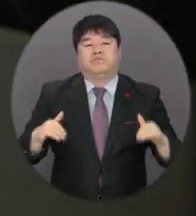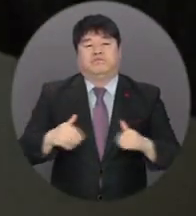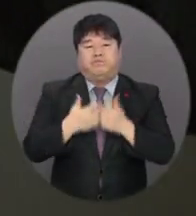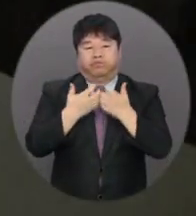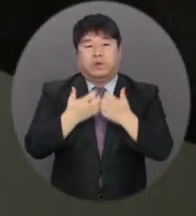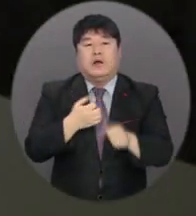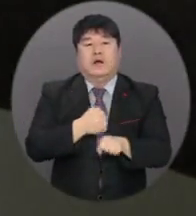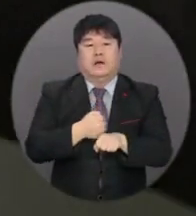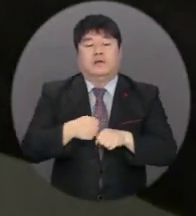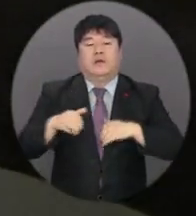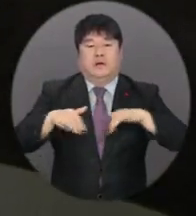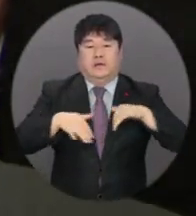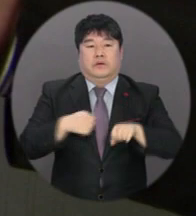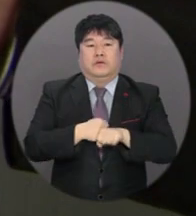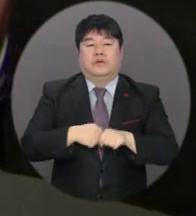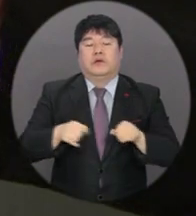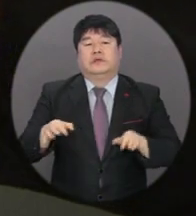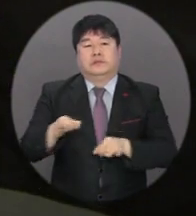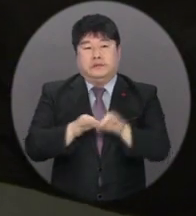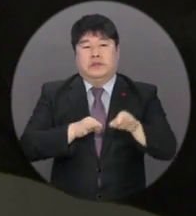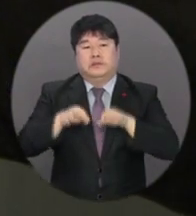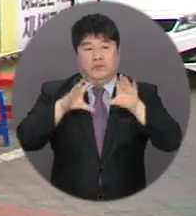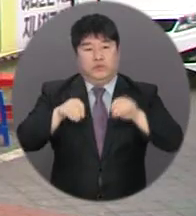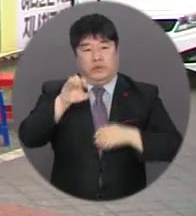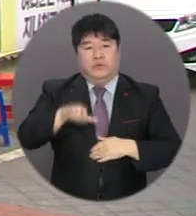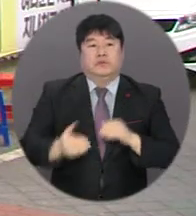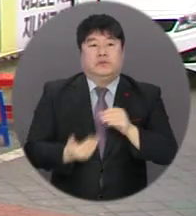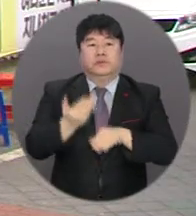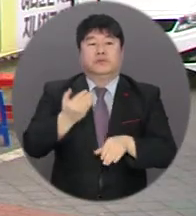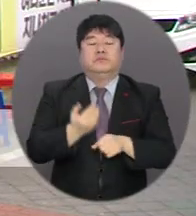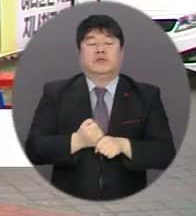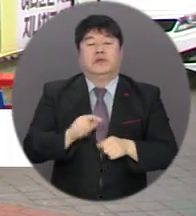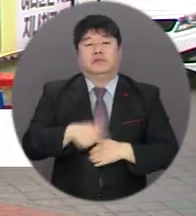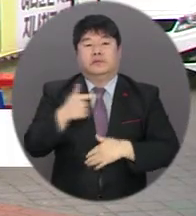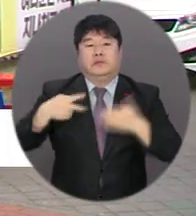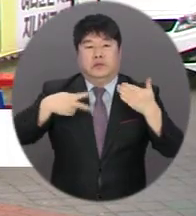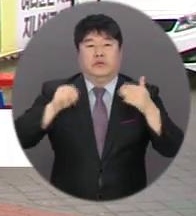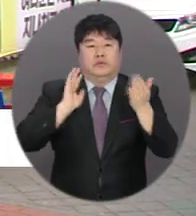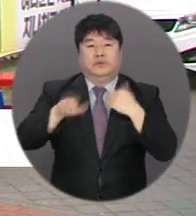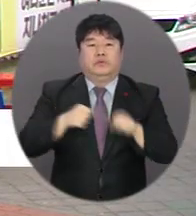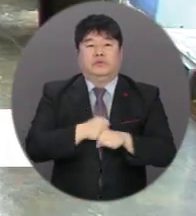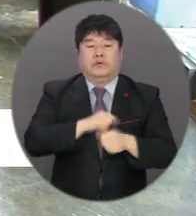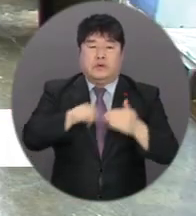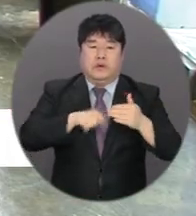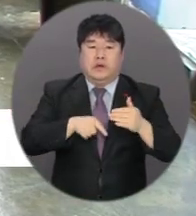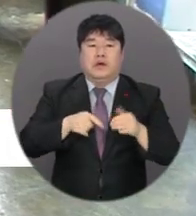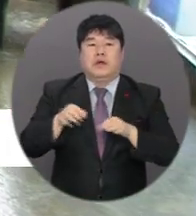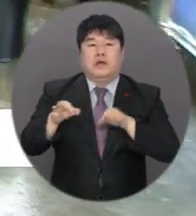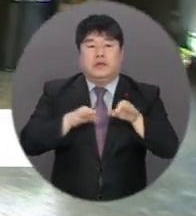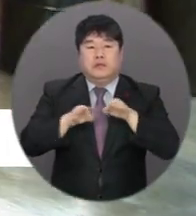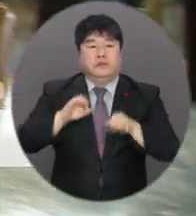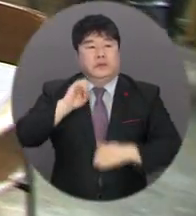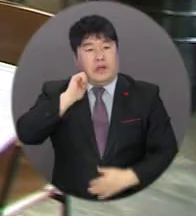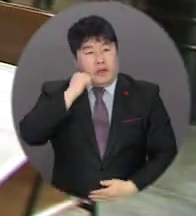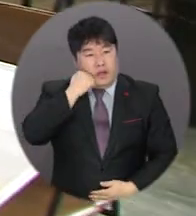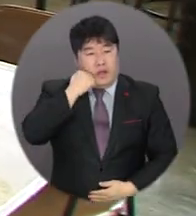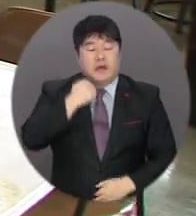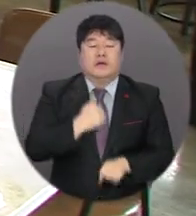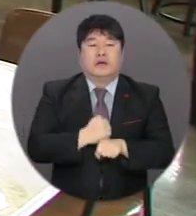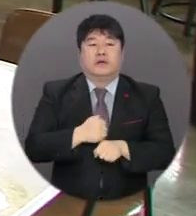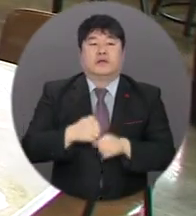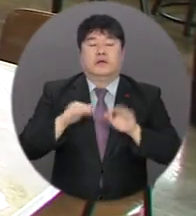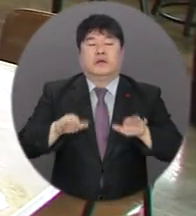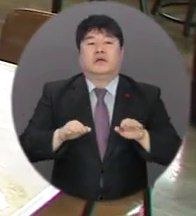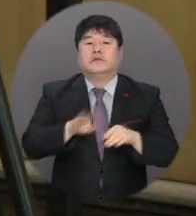아예 중단을 하는 곳도 생겼습니다. 저녁 9시 이후 홀에 손님을 받을 수 없는 음식점도 사실상